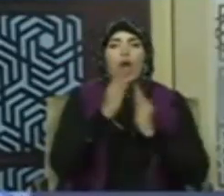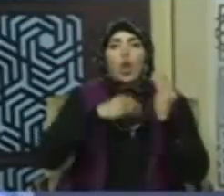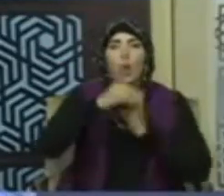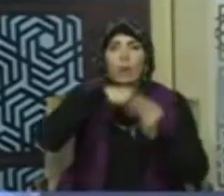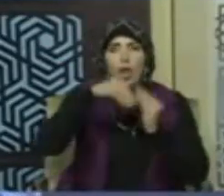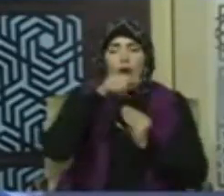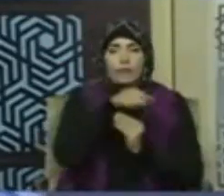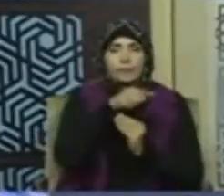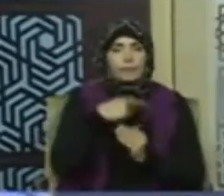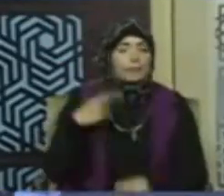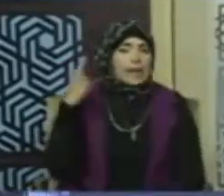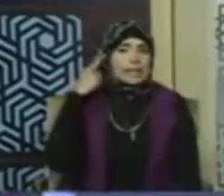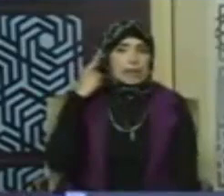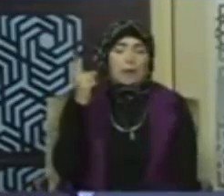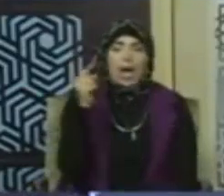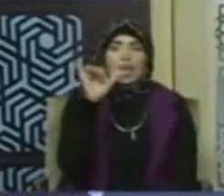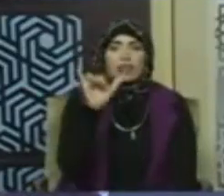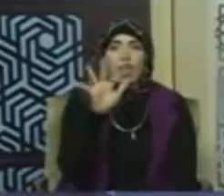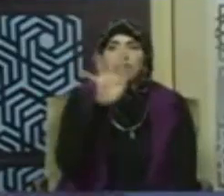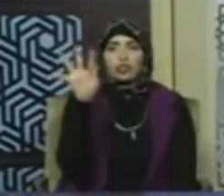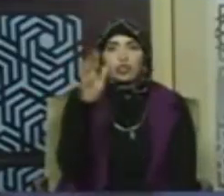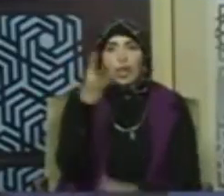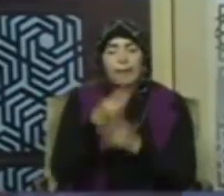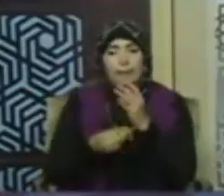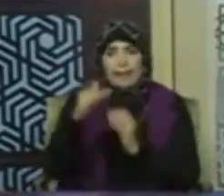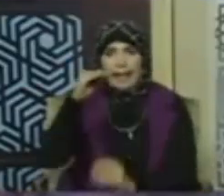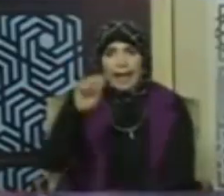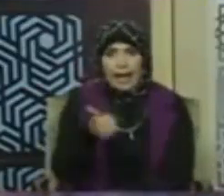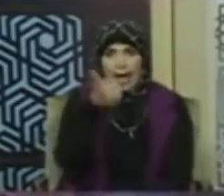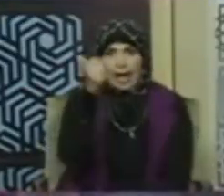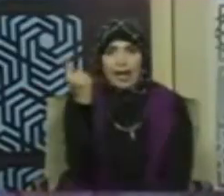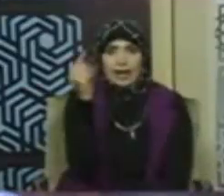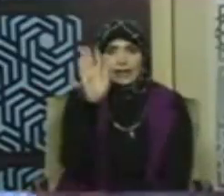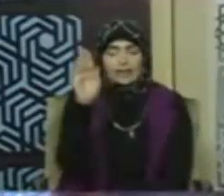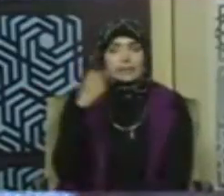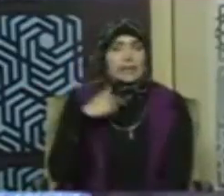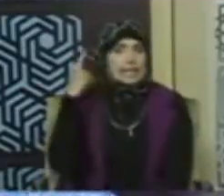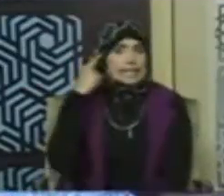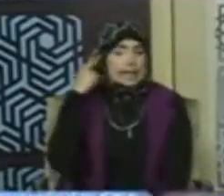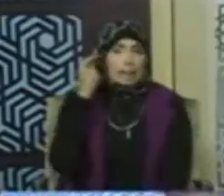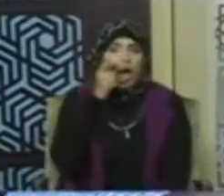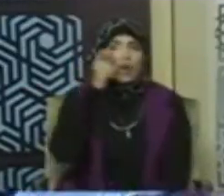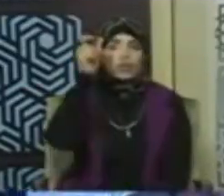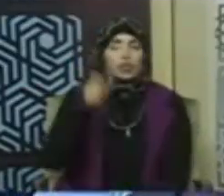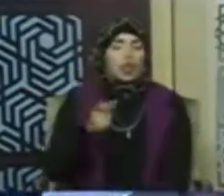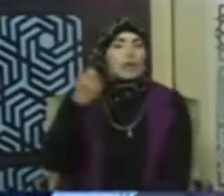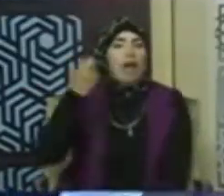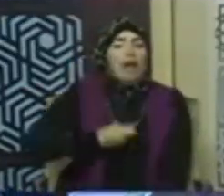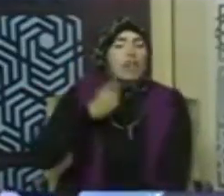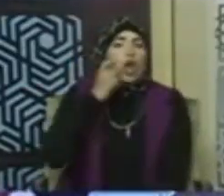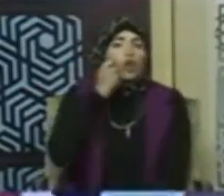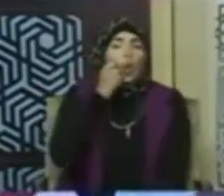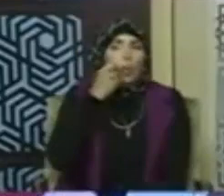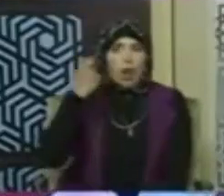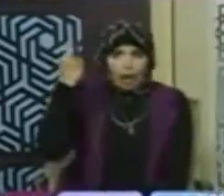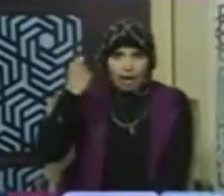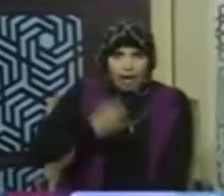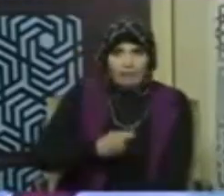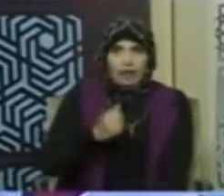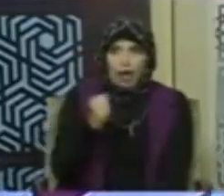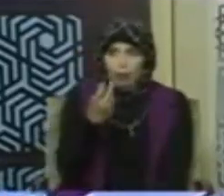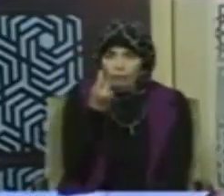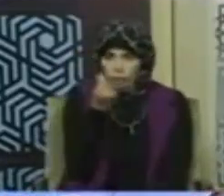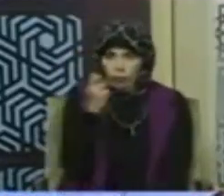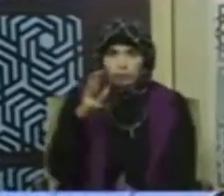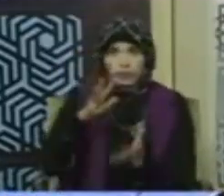وسمع بشر بن الحارث أحد الناس من الأغنياء رجلا غنيا لكنه